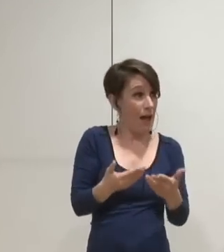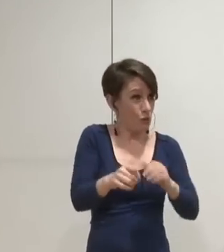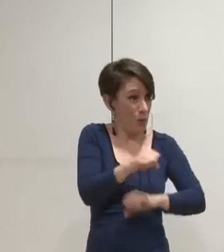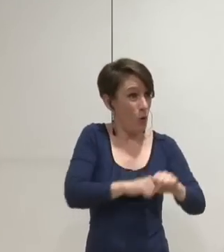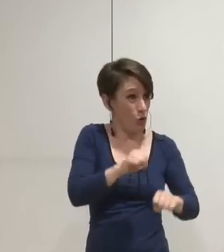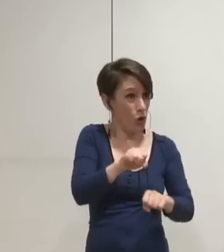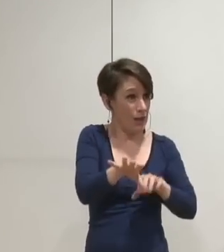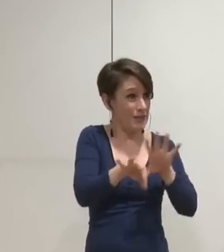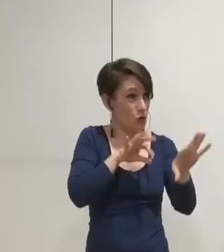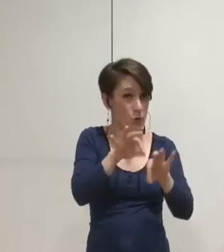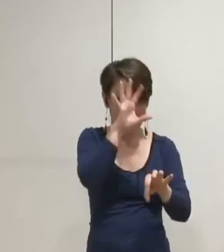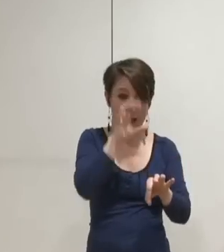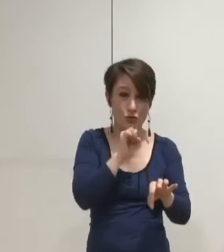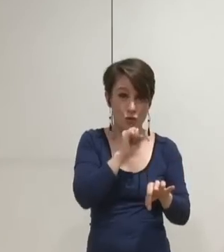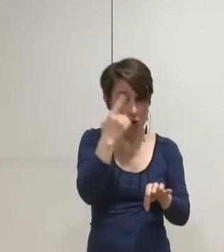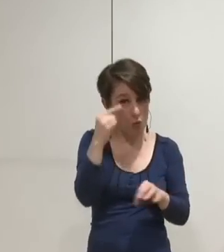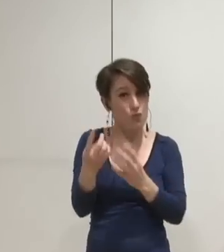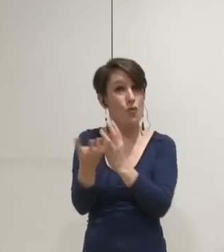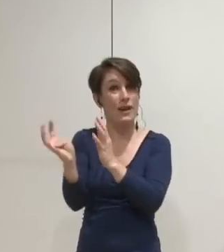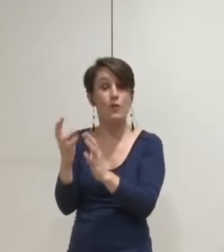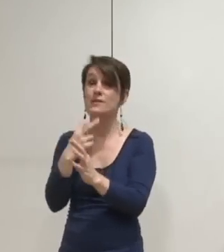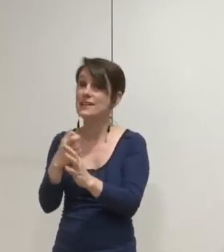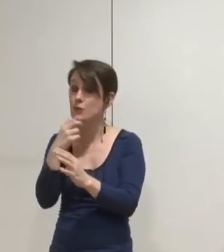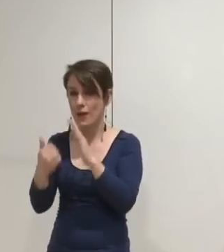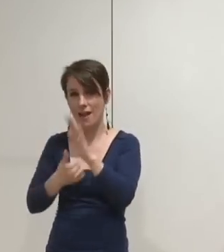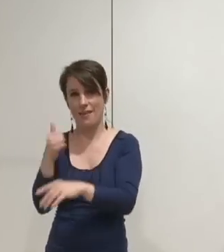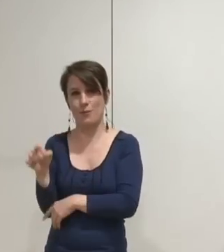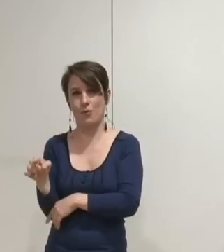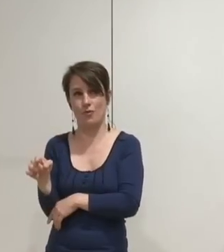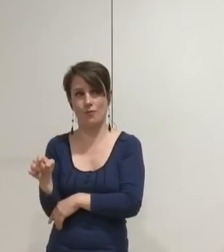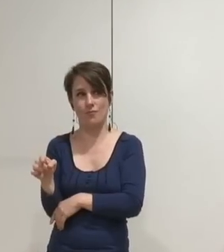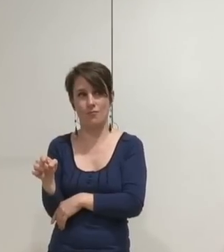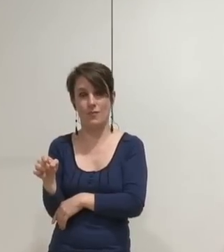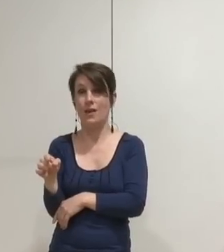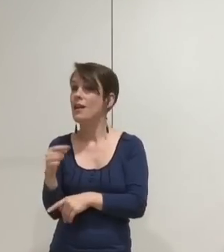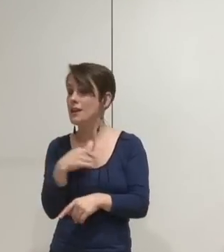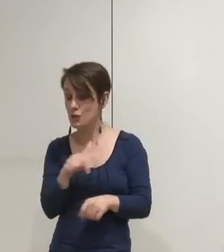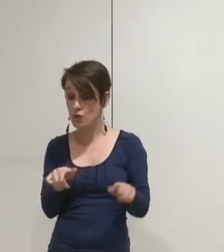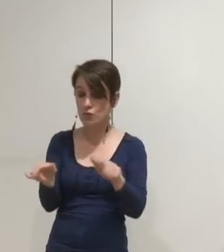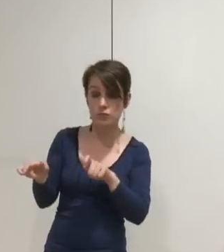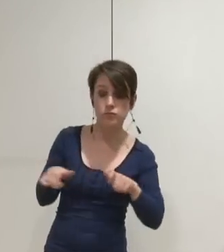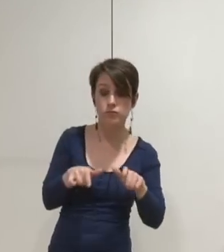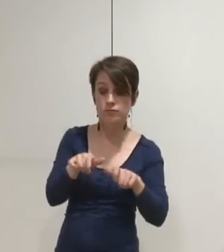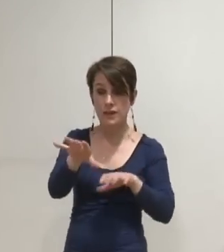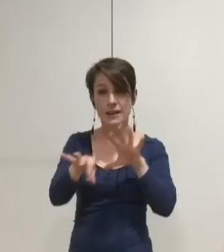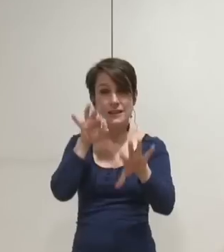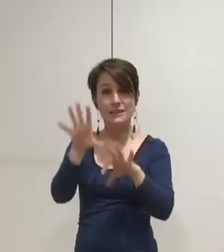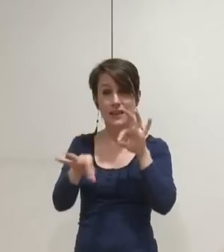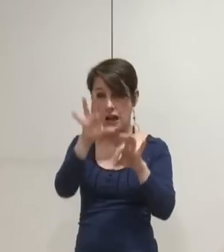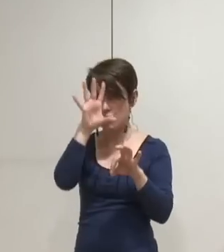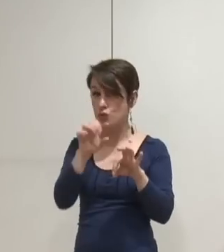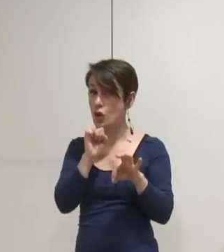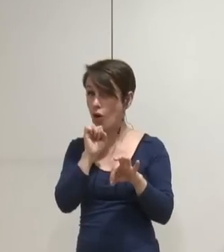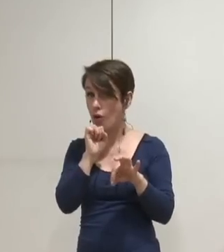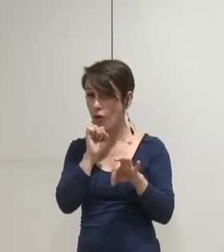pour les conseils citoyens indépendants et on s'est assuré que dans ce tirage au sort nous